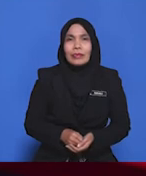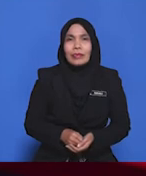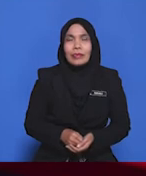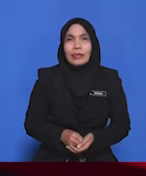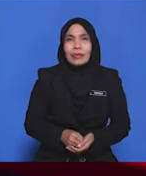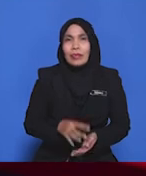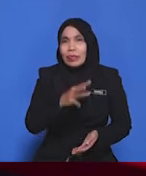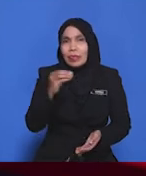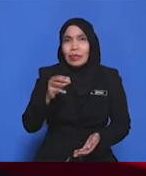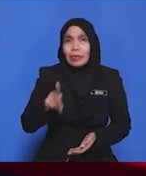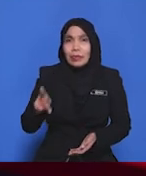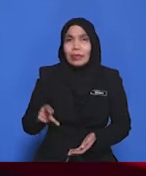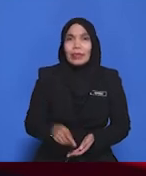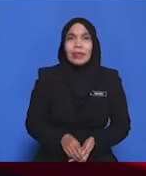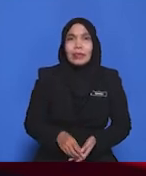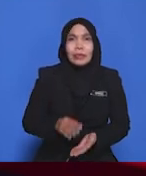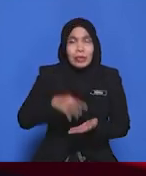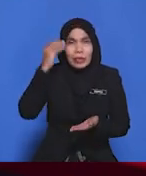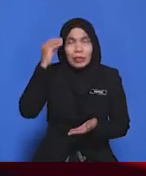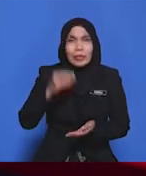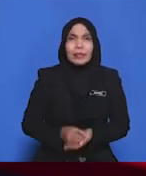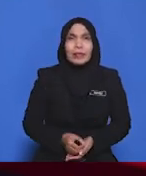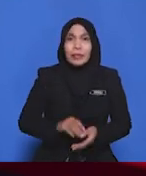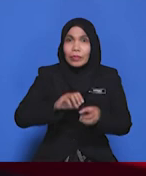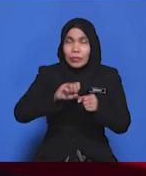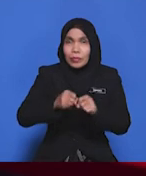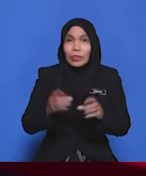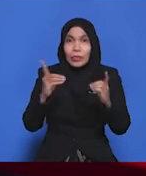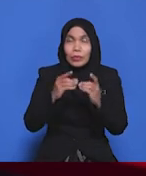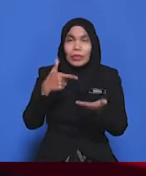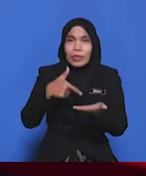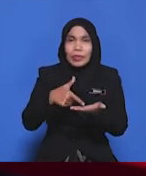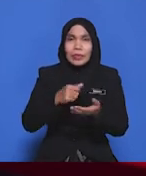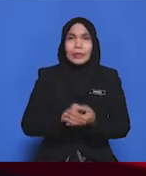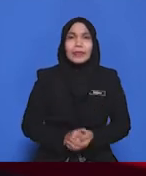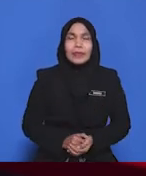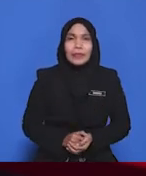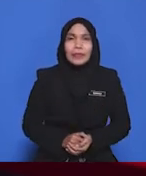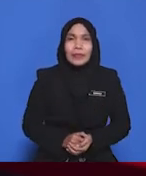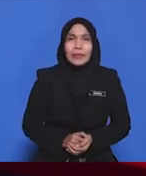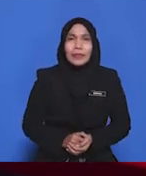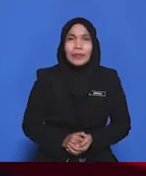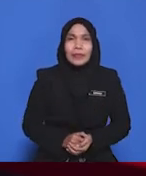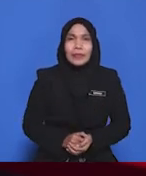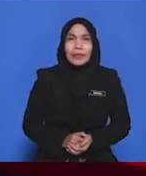bab sosiologi sukan. Semoga kita berjumpa lagi di episod seterusnya.